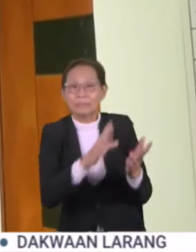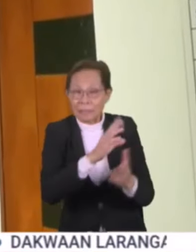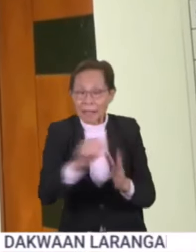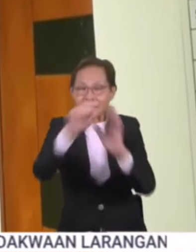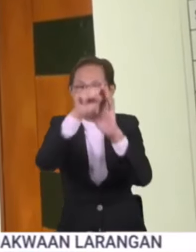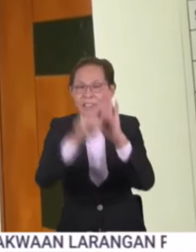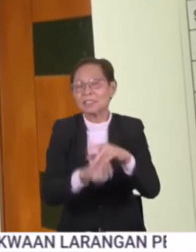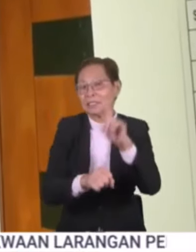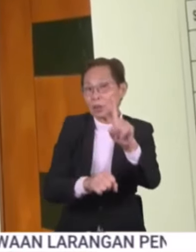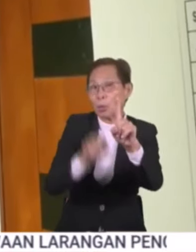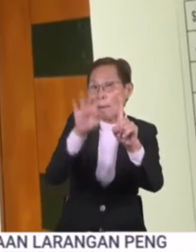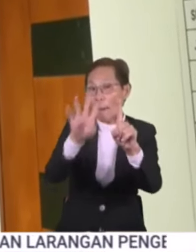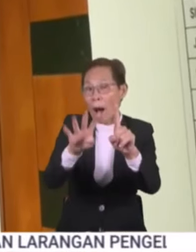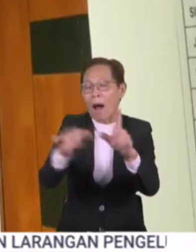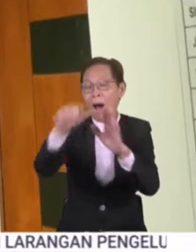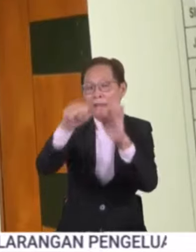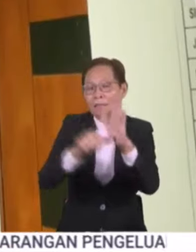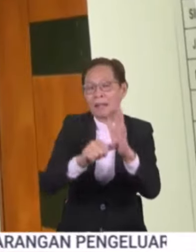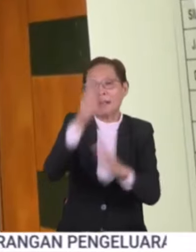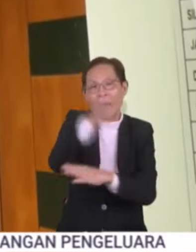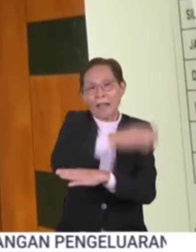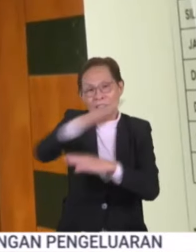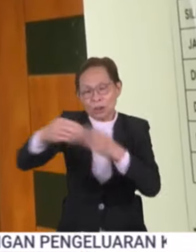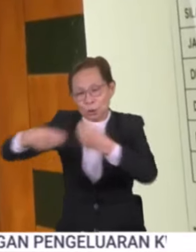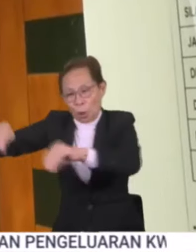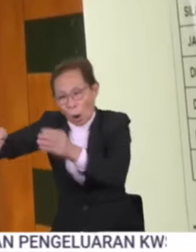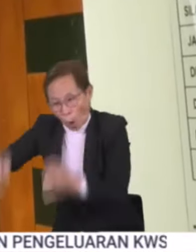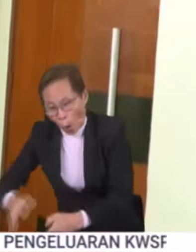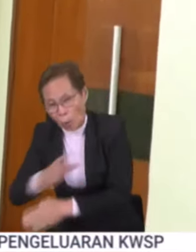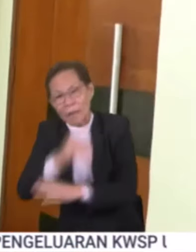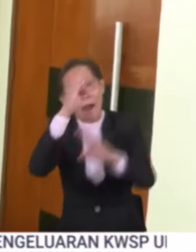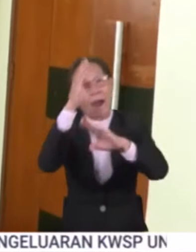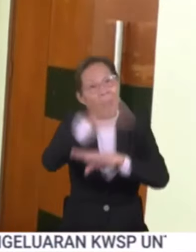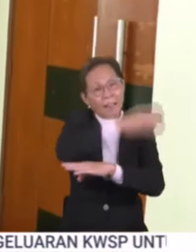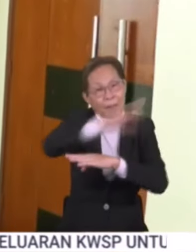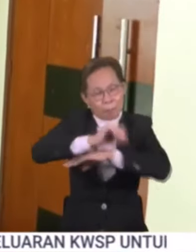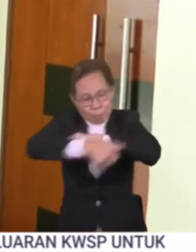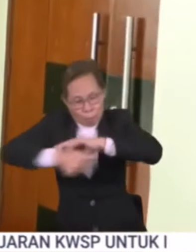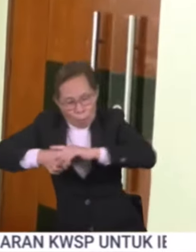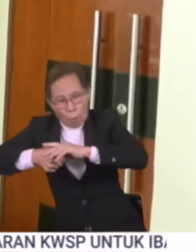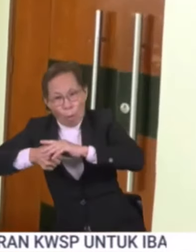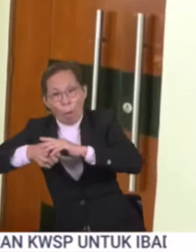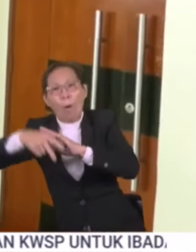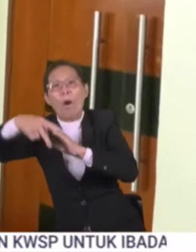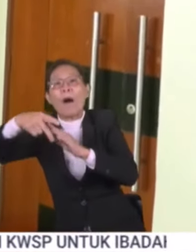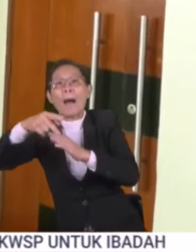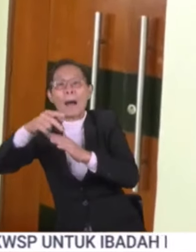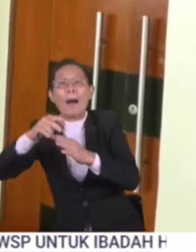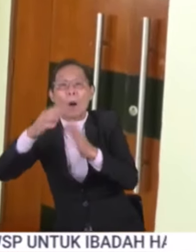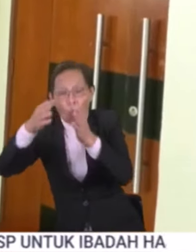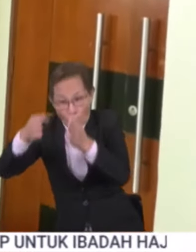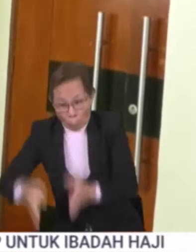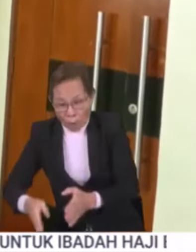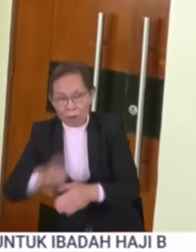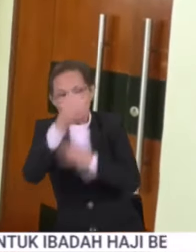dan seksyen 14 akta antiemdagangan orang dan anti penyeludupan migran 2007